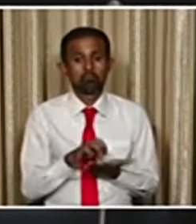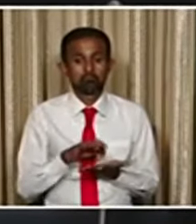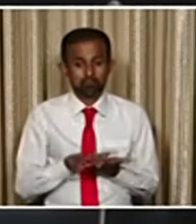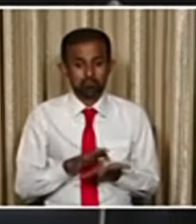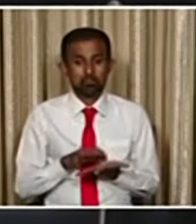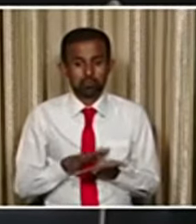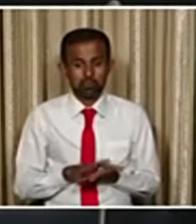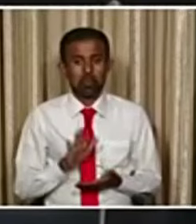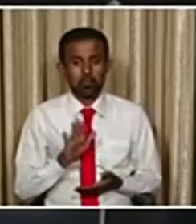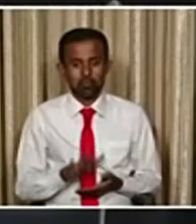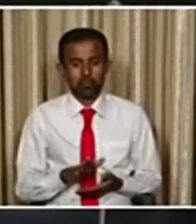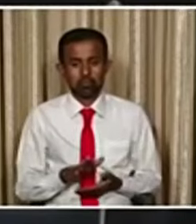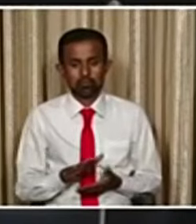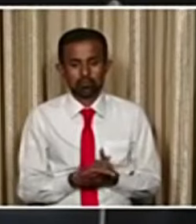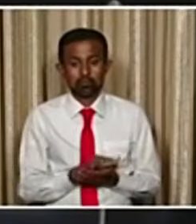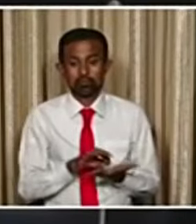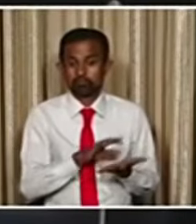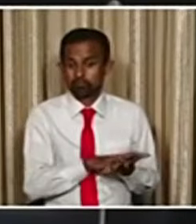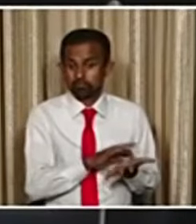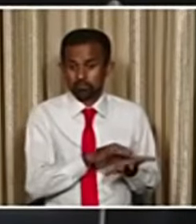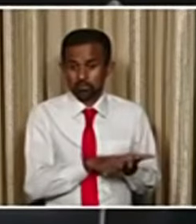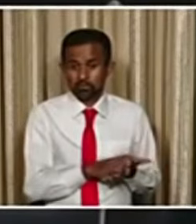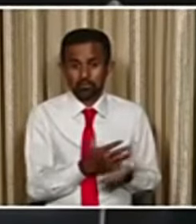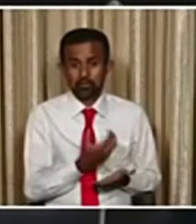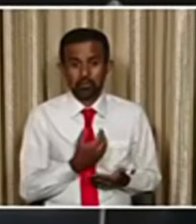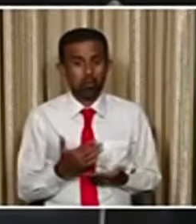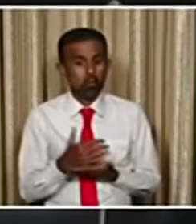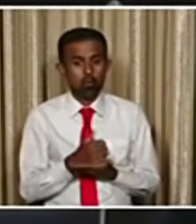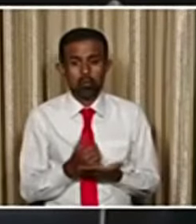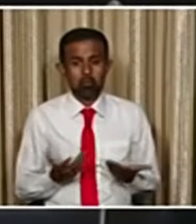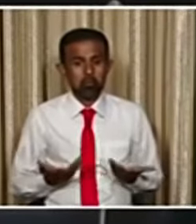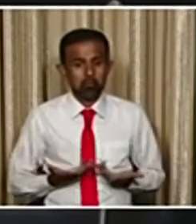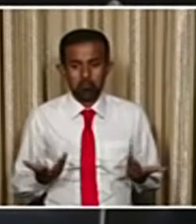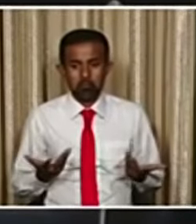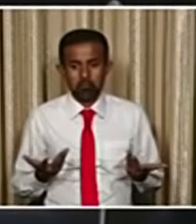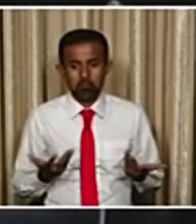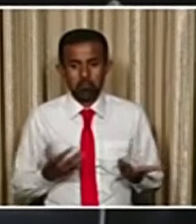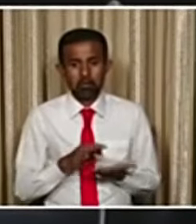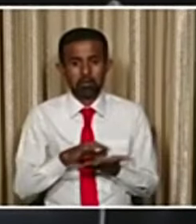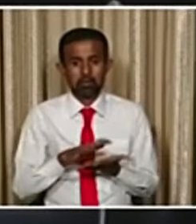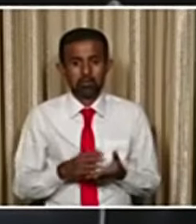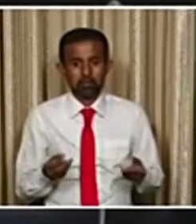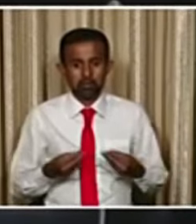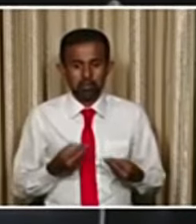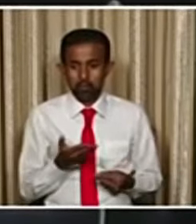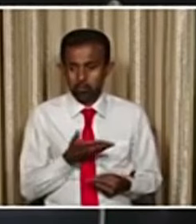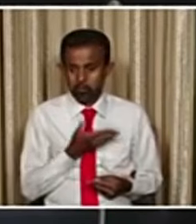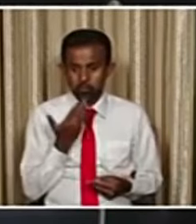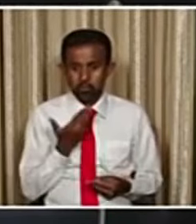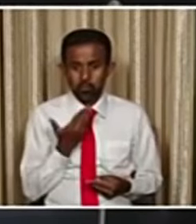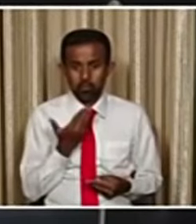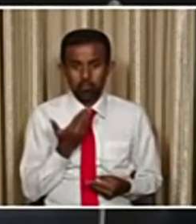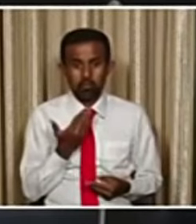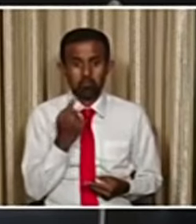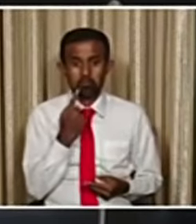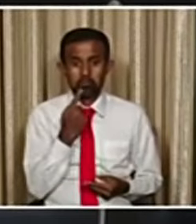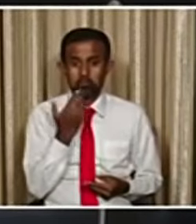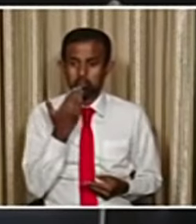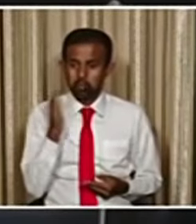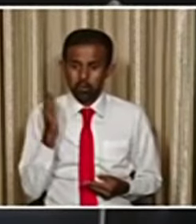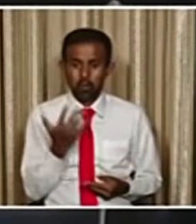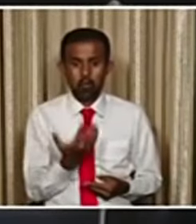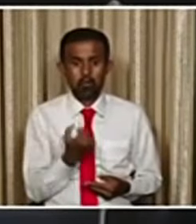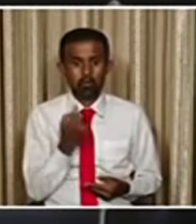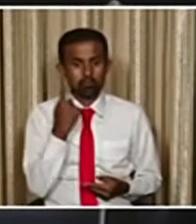තීරණ ගන්නට ඕන. ඒ තීන්දුව තීරණ ගන්නට හැමෝටම බෑ. ඒ තීන්දුව තීරණ වල ගන්න පුළුවන් වෙන්නේ සඳහා හැකියාව තියෙන්න